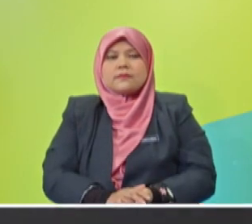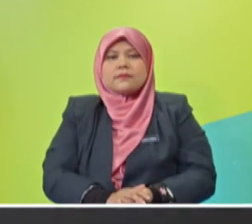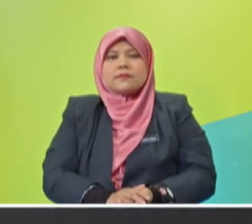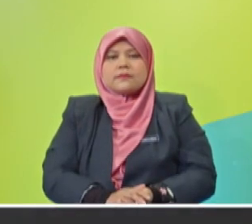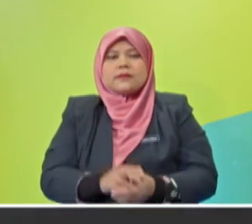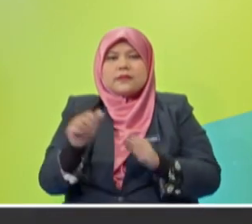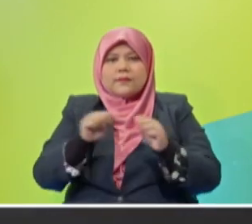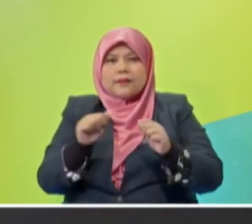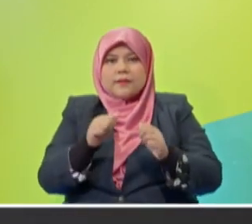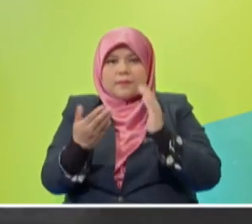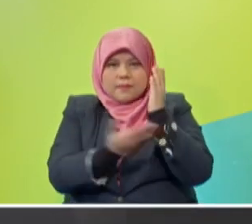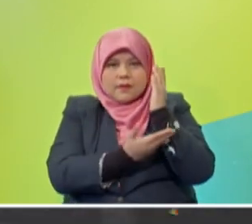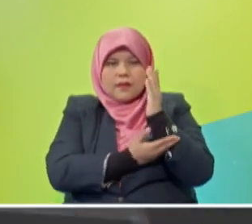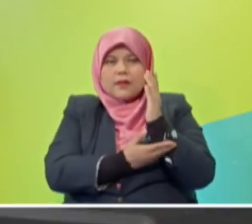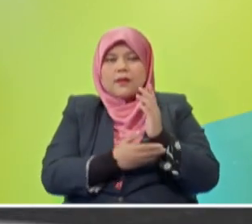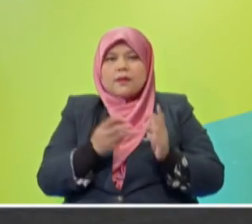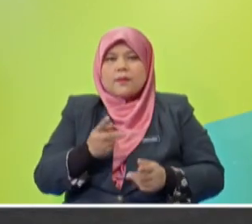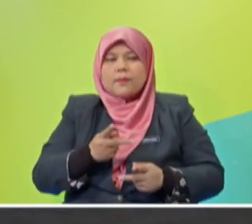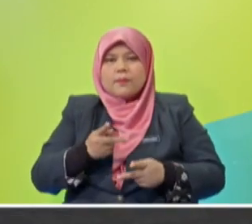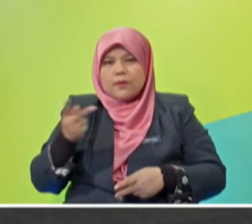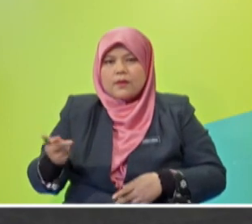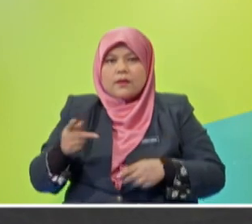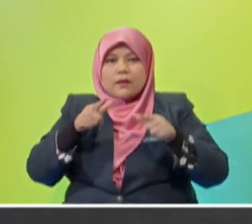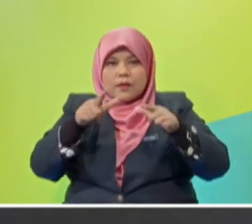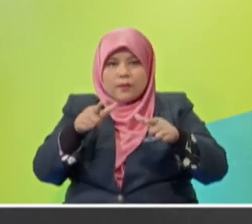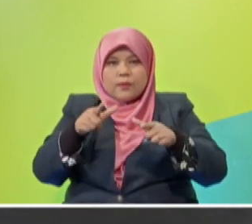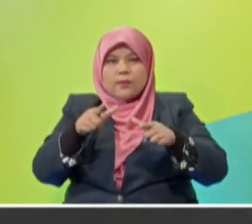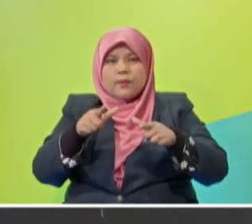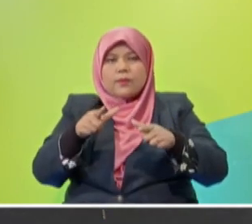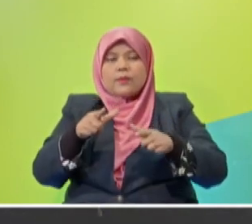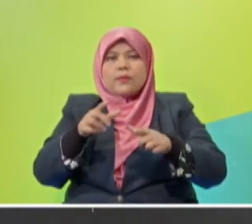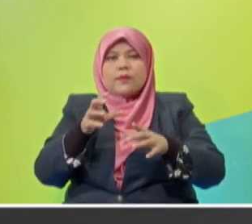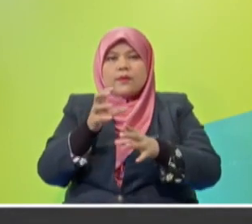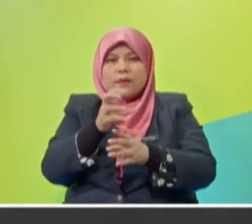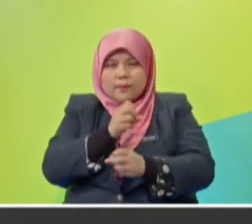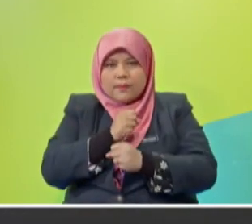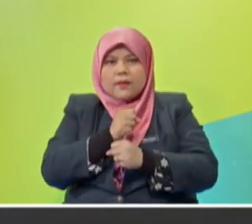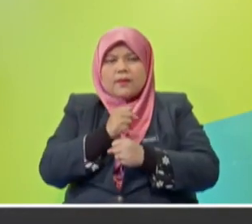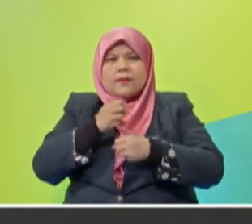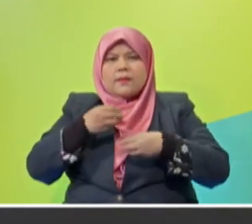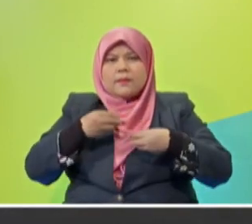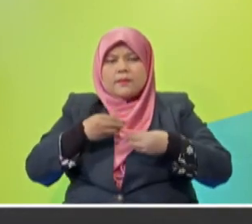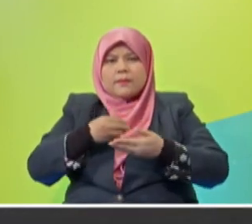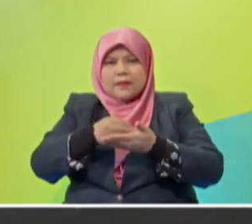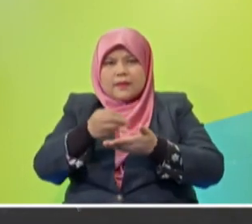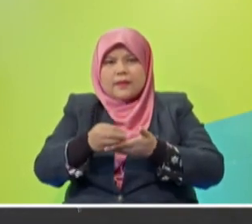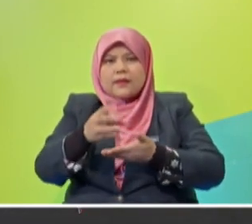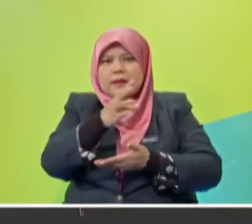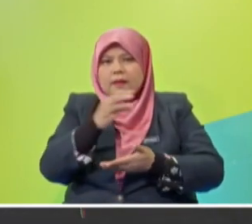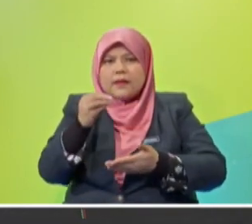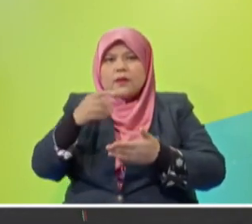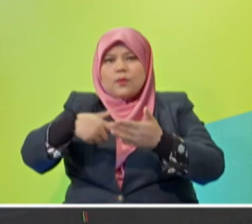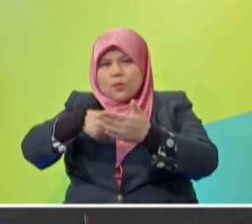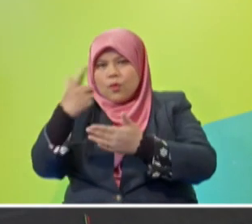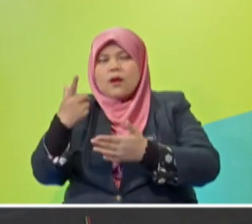sangat penting kerana pelbagai produk kayu yang bernilai tinggi dapat mendapat permintaan pembeli daripada dalam dan luar